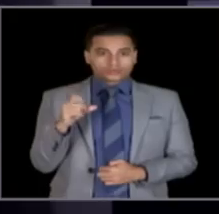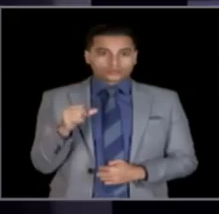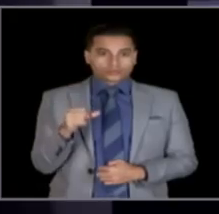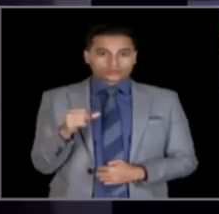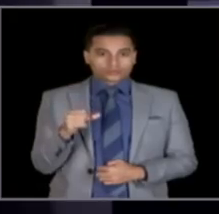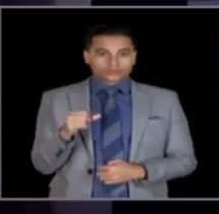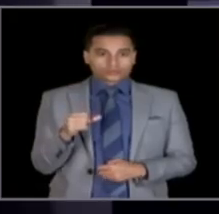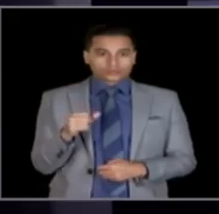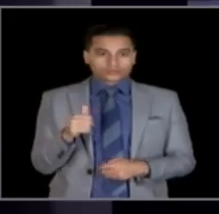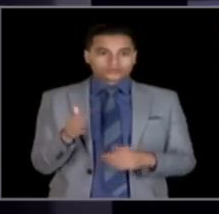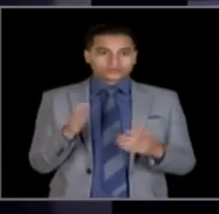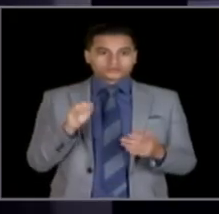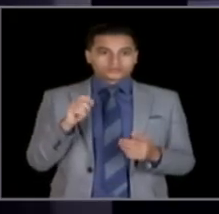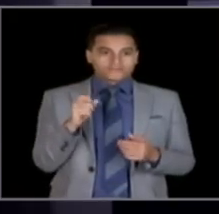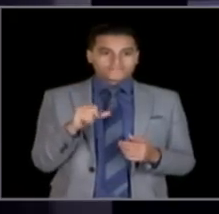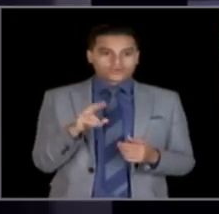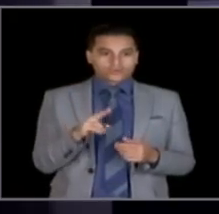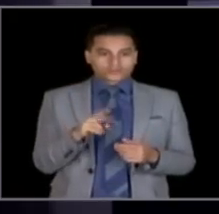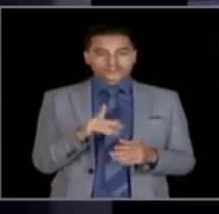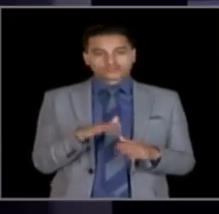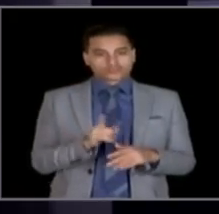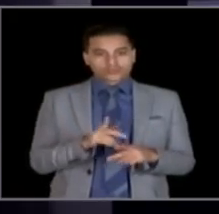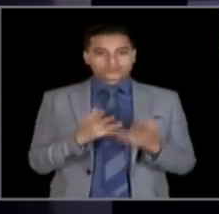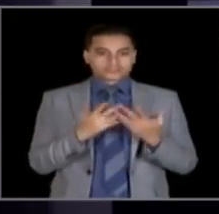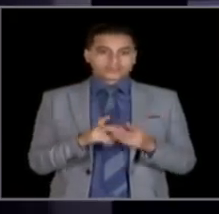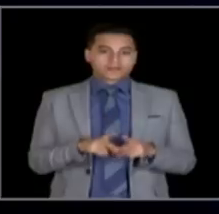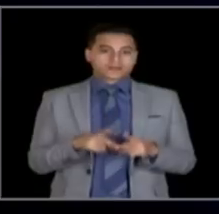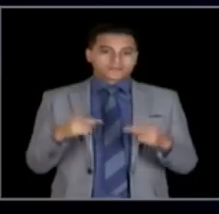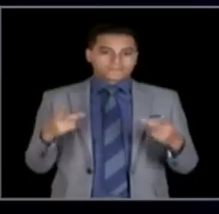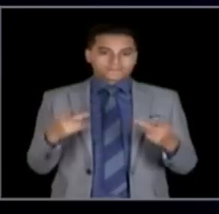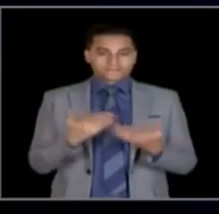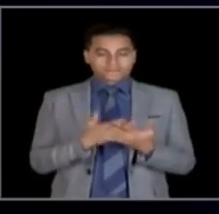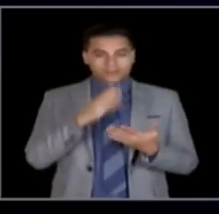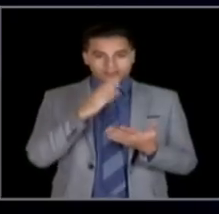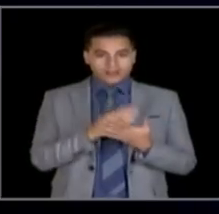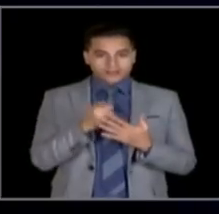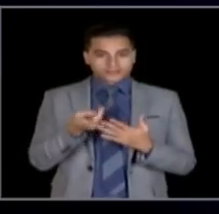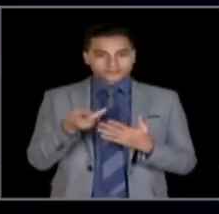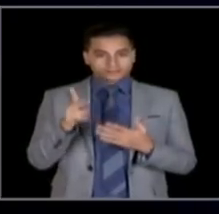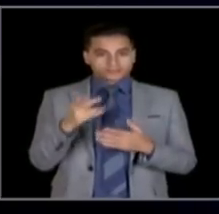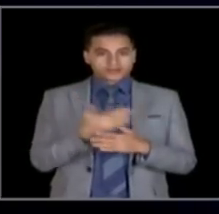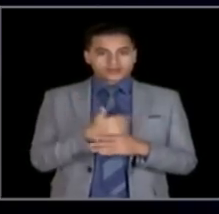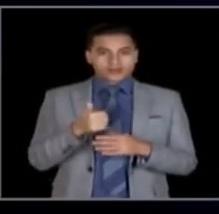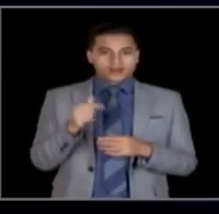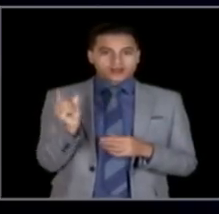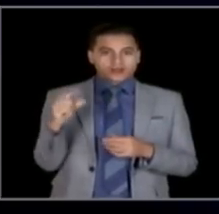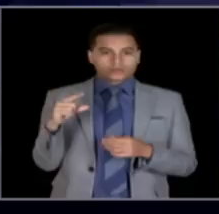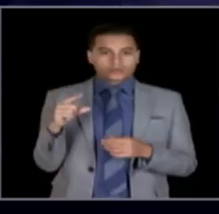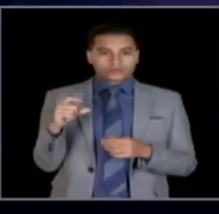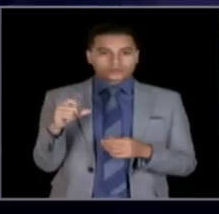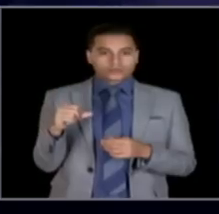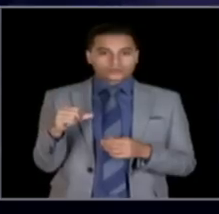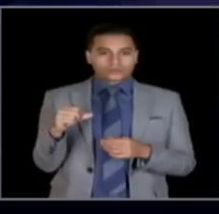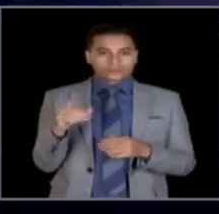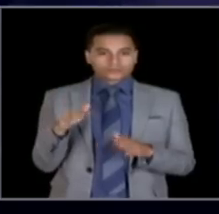موجود، الحسابات بتاعتنا اتلخبطت. الحسابات اتلخبطت، لازم بس نبقى فير. يعني أنتوا حظكم حلو إن أندرو مش موجود. أتفق مع